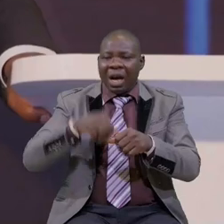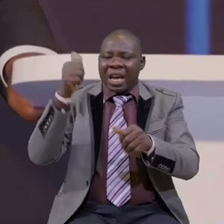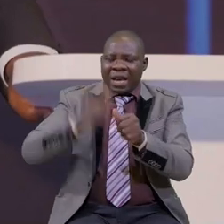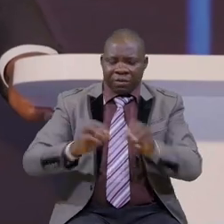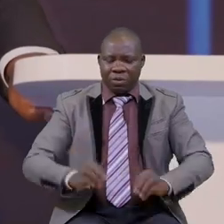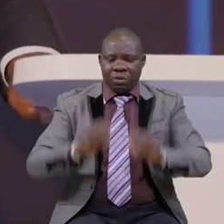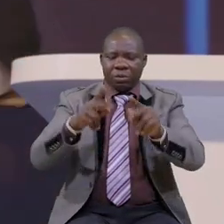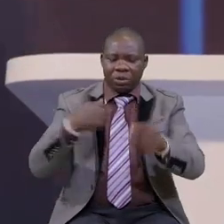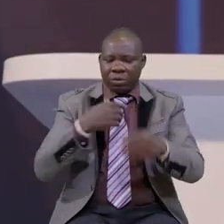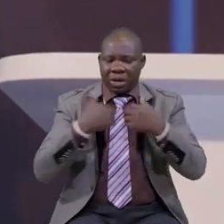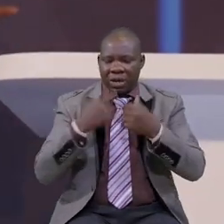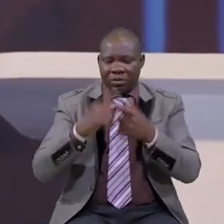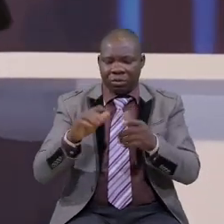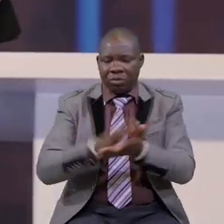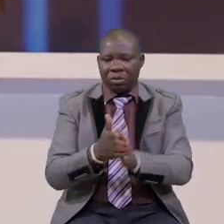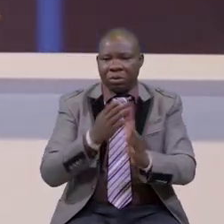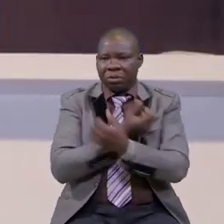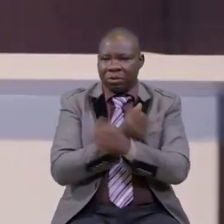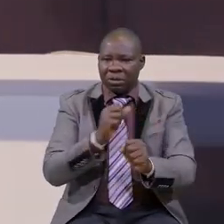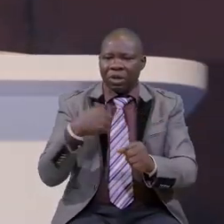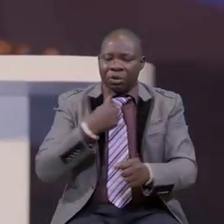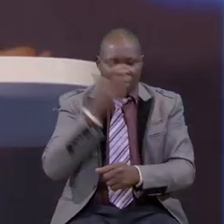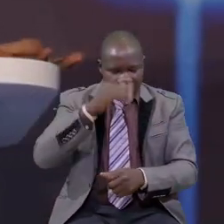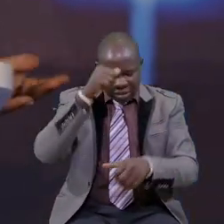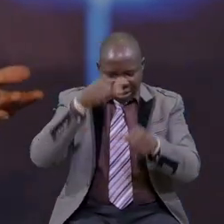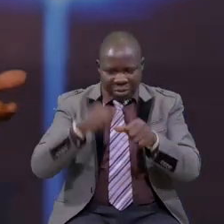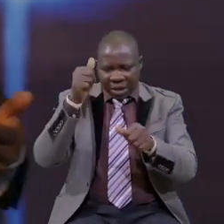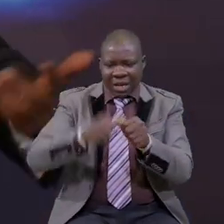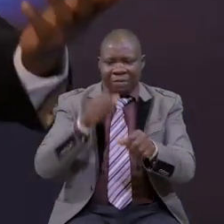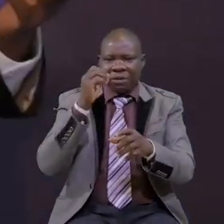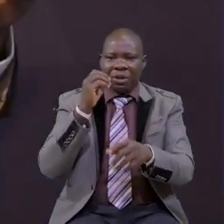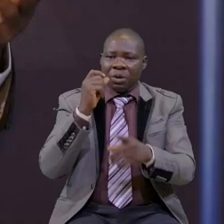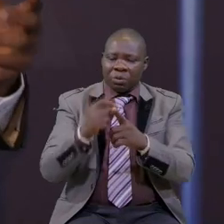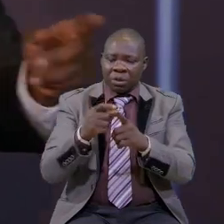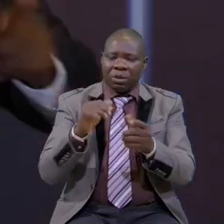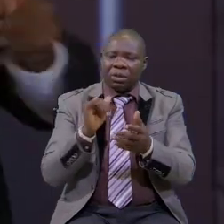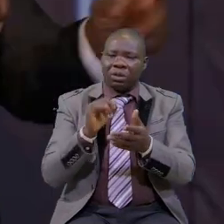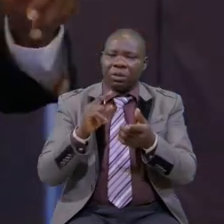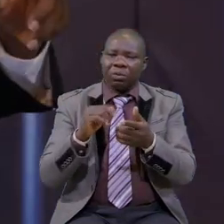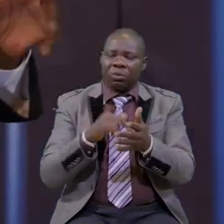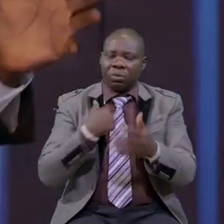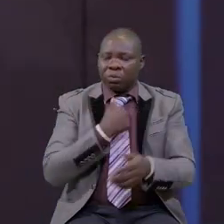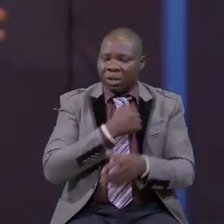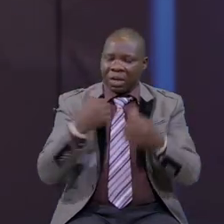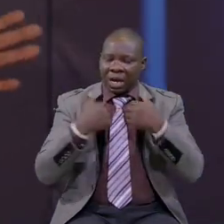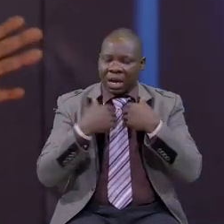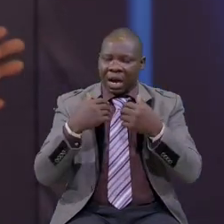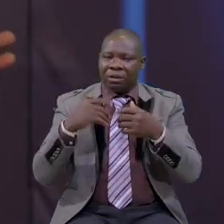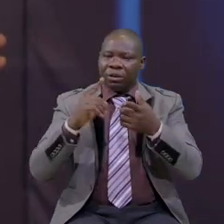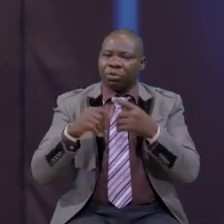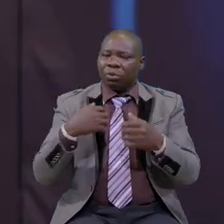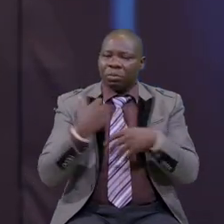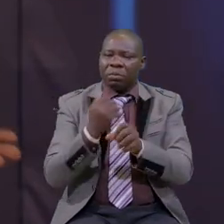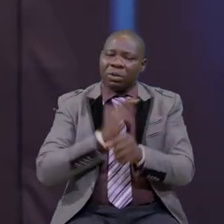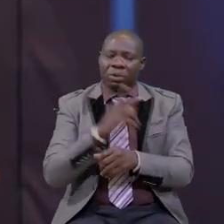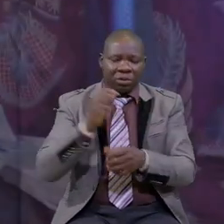eue d'être sauvés. Nous allons nous rappeler tous les messages que nous avons entendus, que tu pourrais être sauvé. Nous allons nous rappeler les contacts que